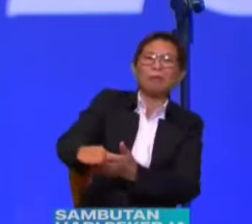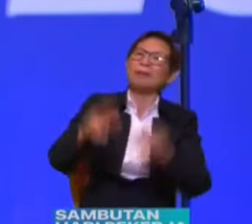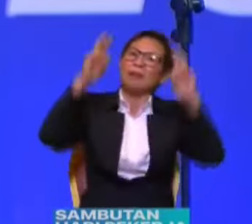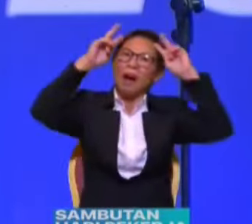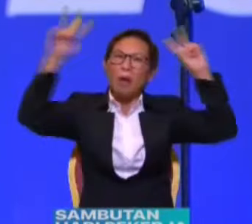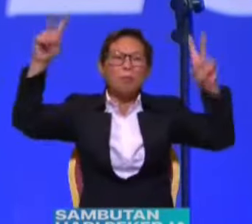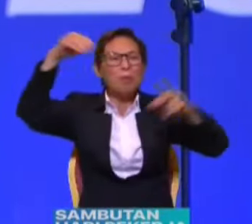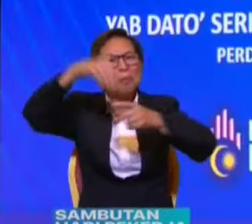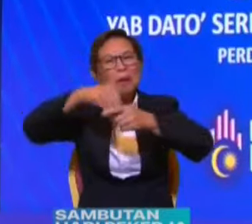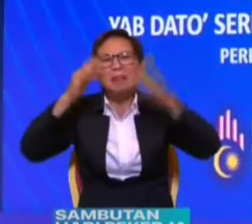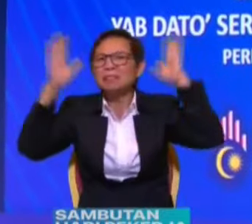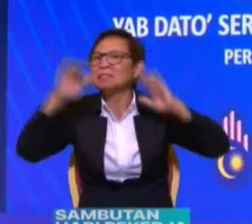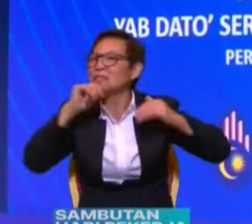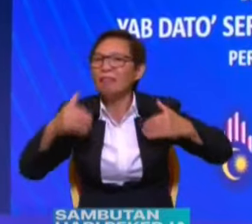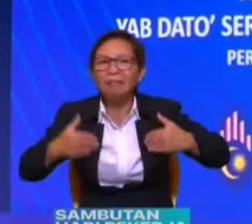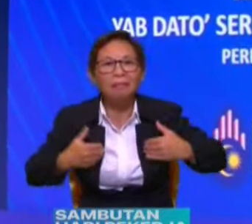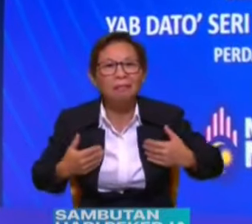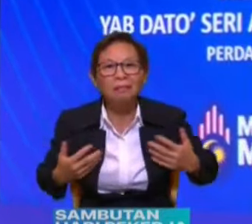negara.